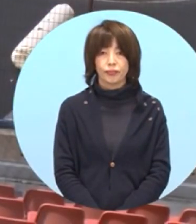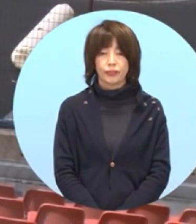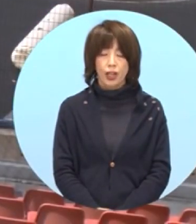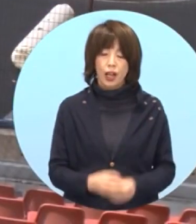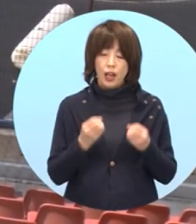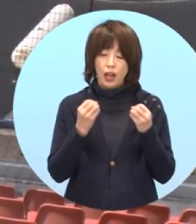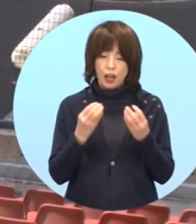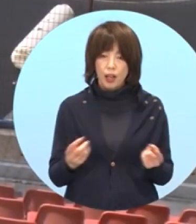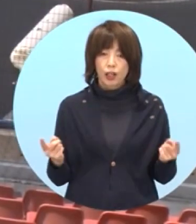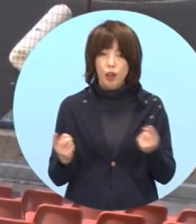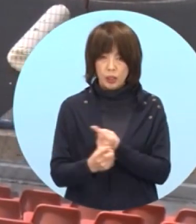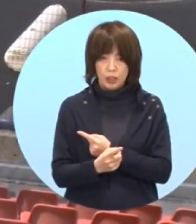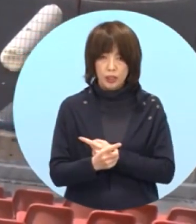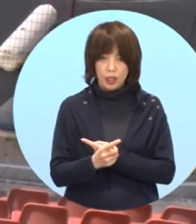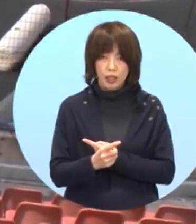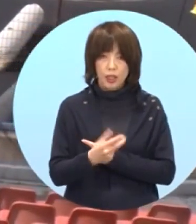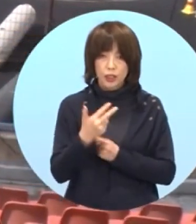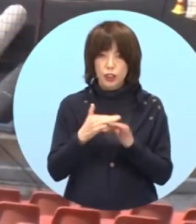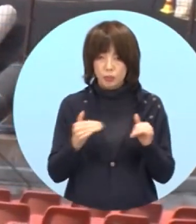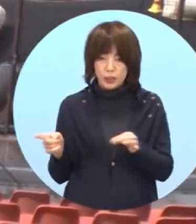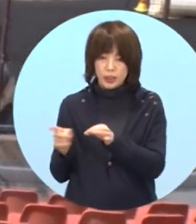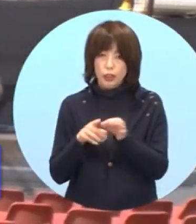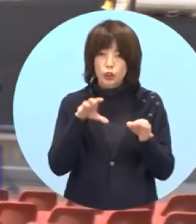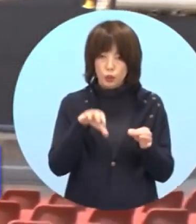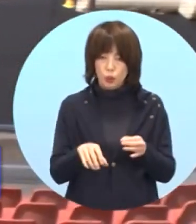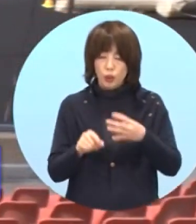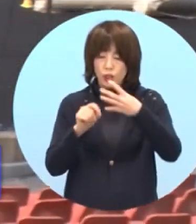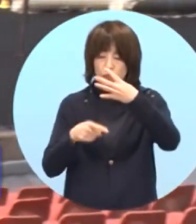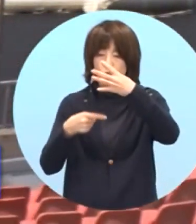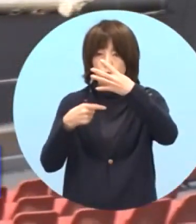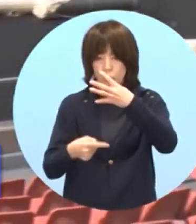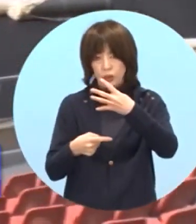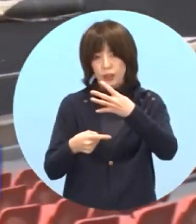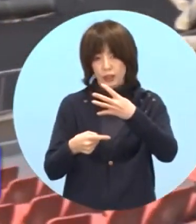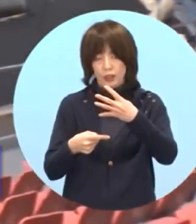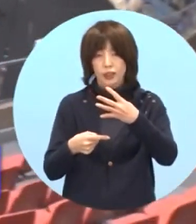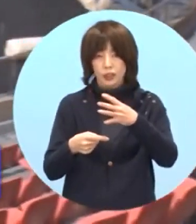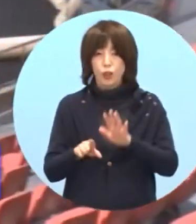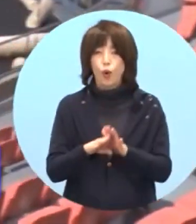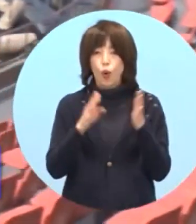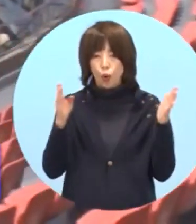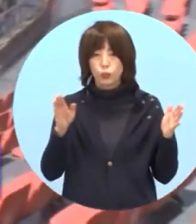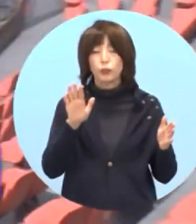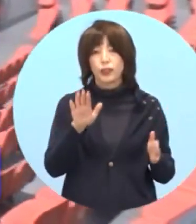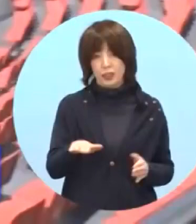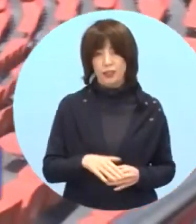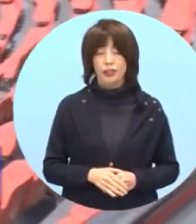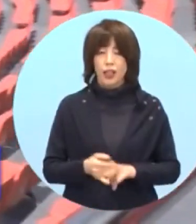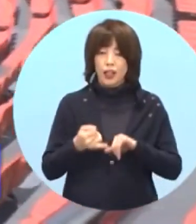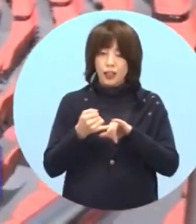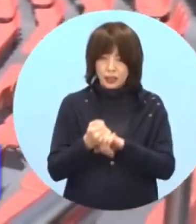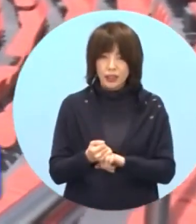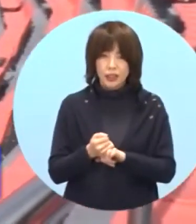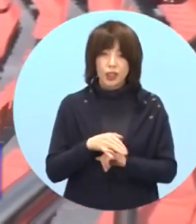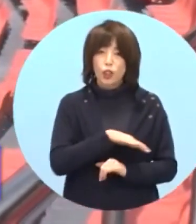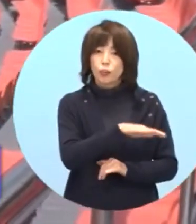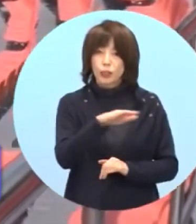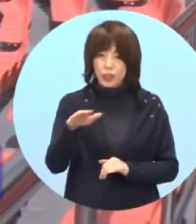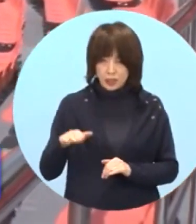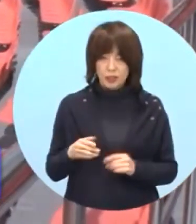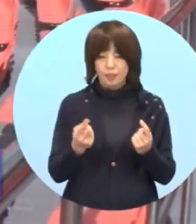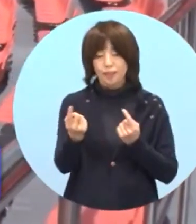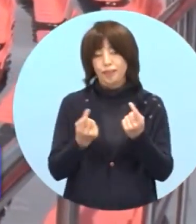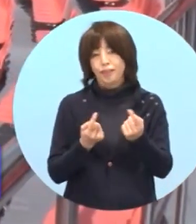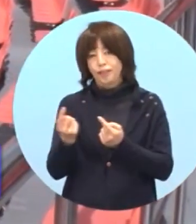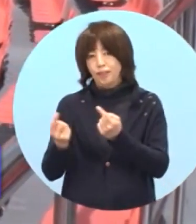新しくなった金沢市民野球場は4月1日から利用が開始されます。ぜひ多くの市民の方に